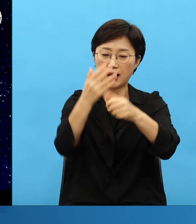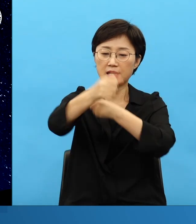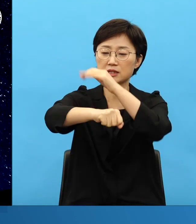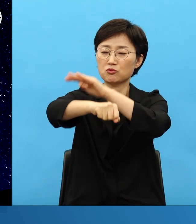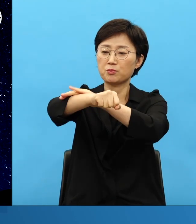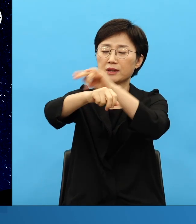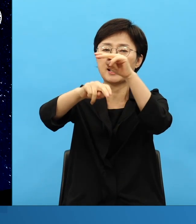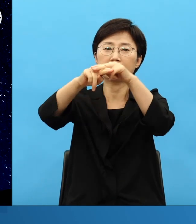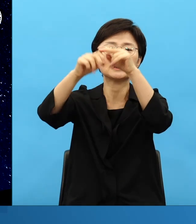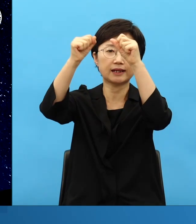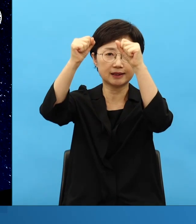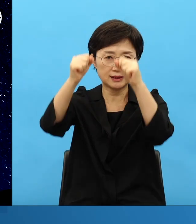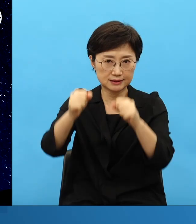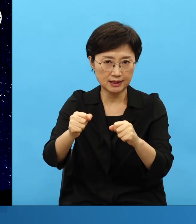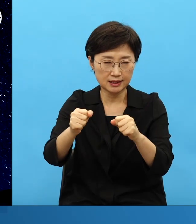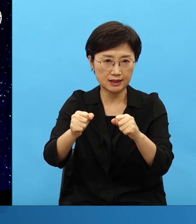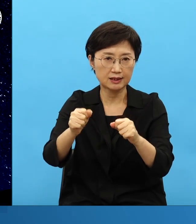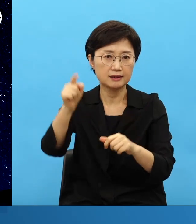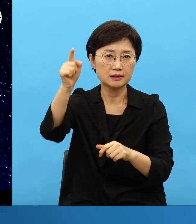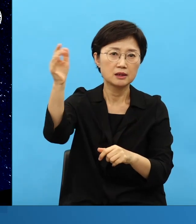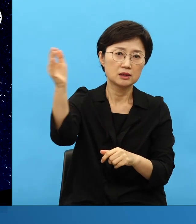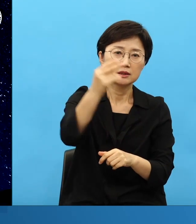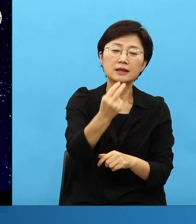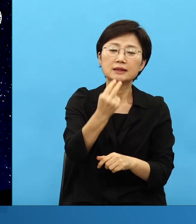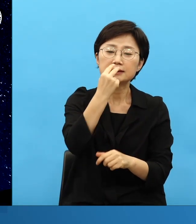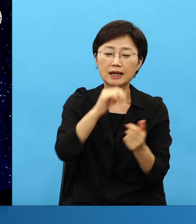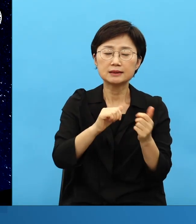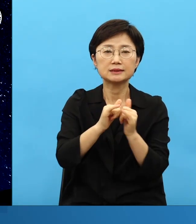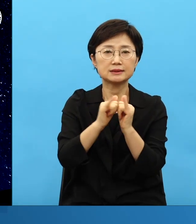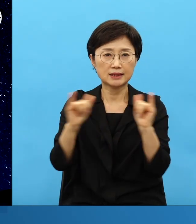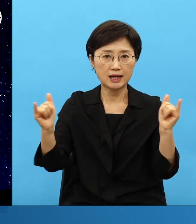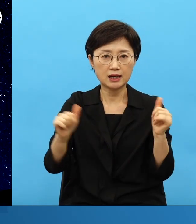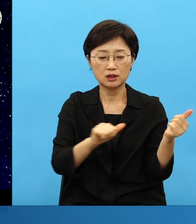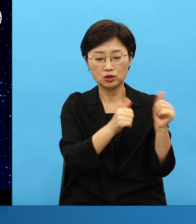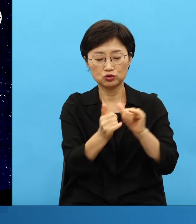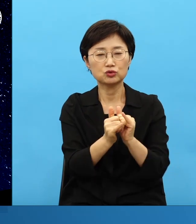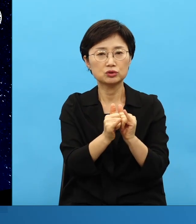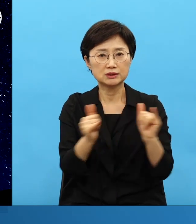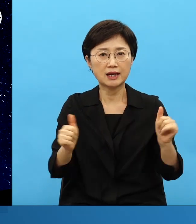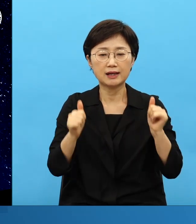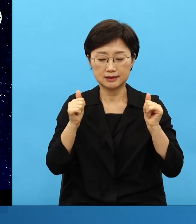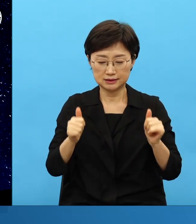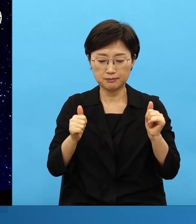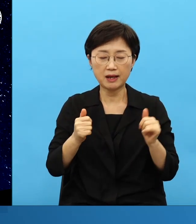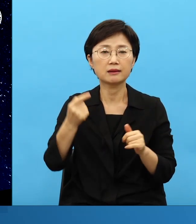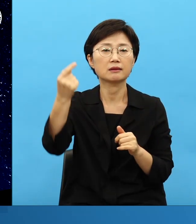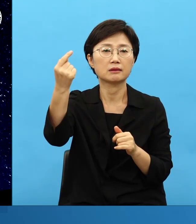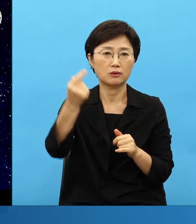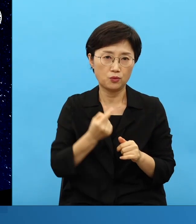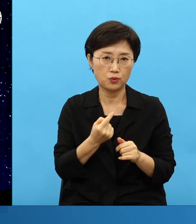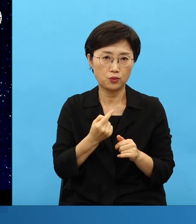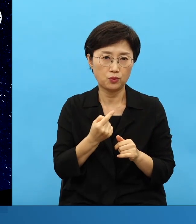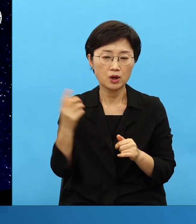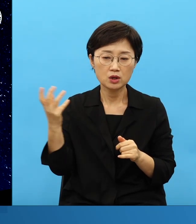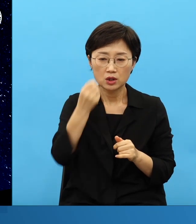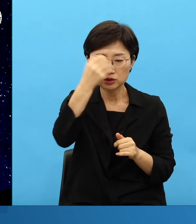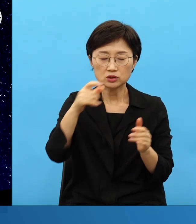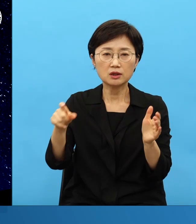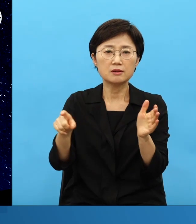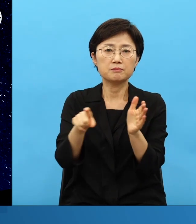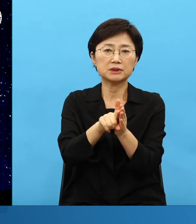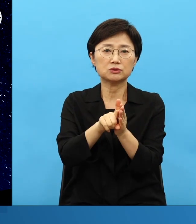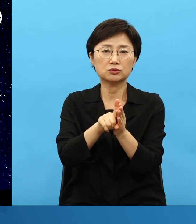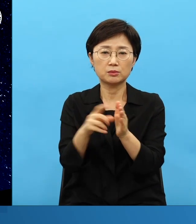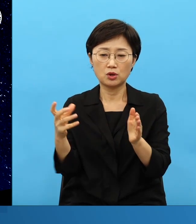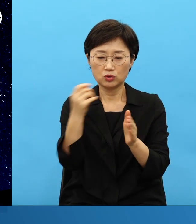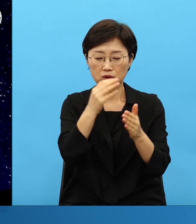오르사 전능하신 하나님 우편에 앉아 계시다가 저리로서 산자와 죽은 자를 심판하러 오시리라.